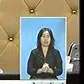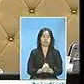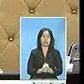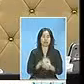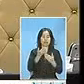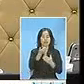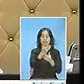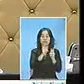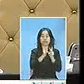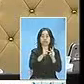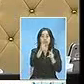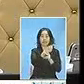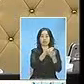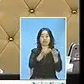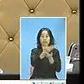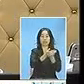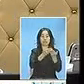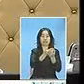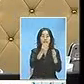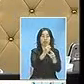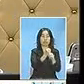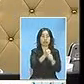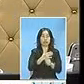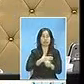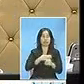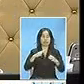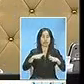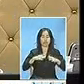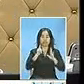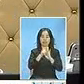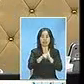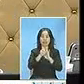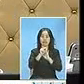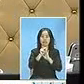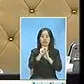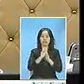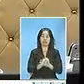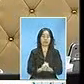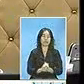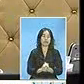ไปพิจารณากันนะครับไปประชุมกันแล้วครับผมขอพักประชุม15นาทีไอ้30นาทีครับเชิญนะ